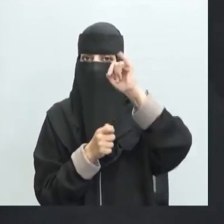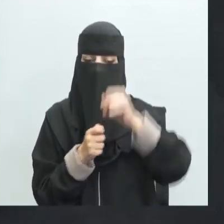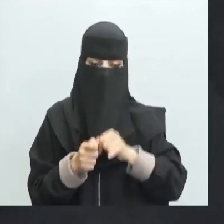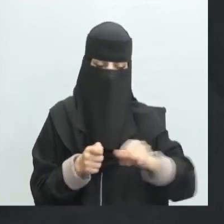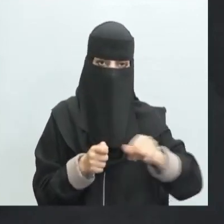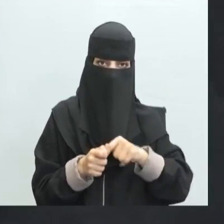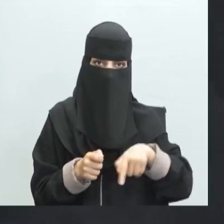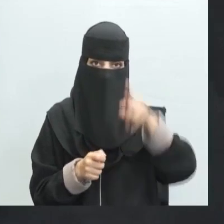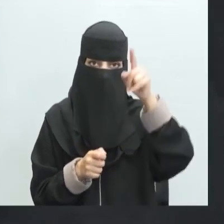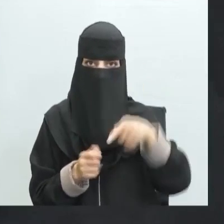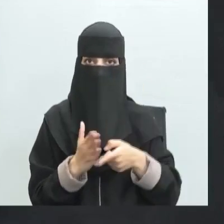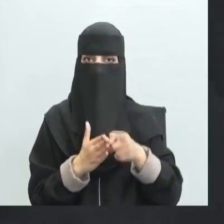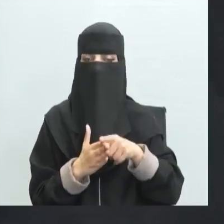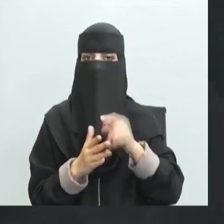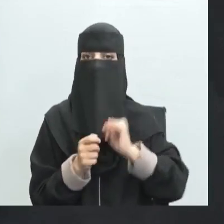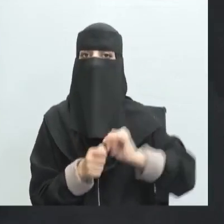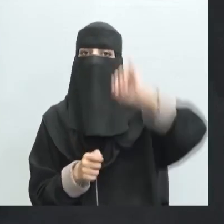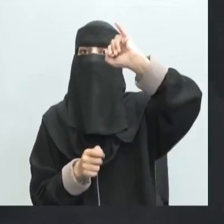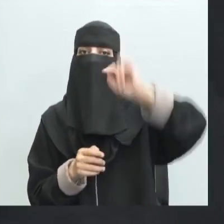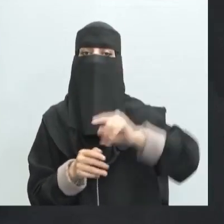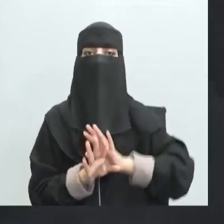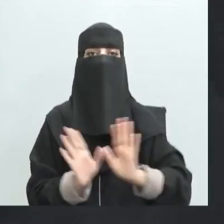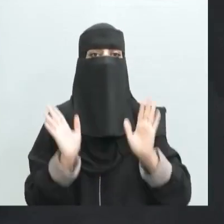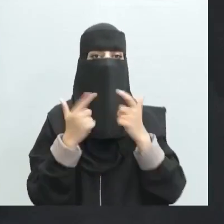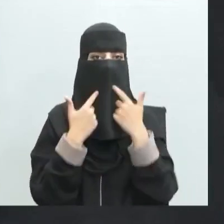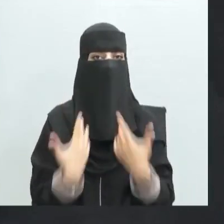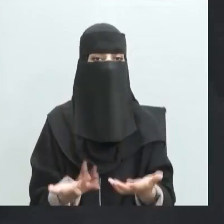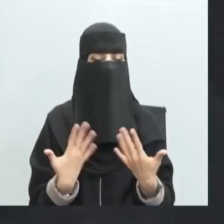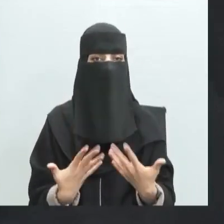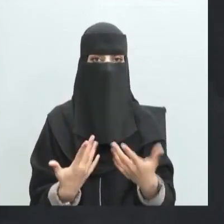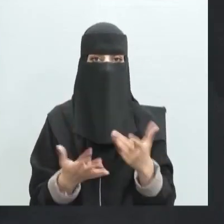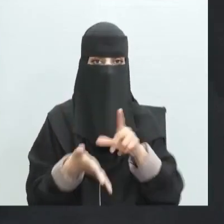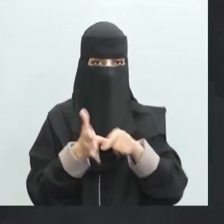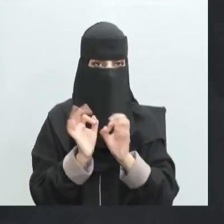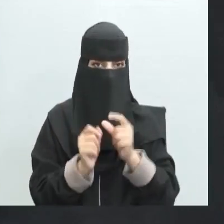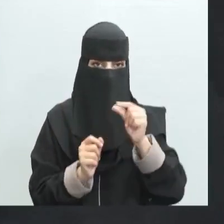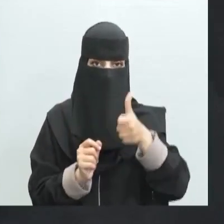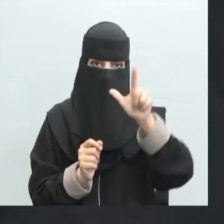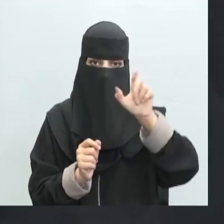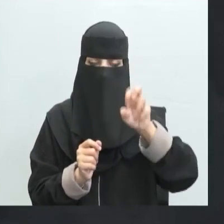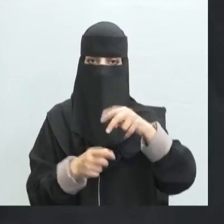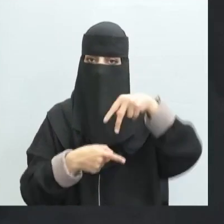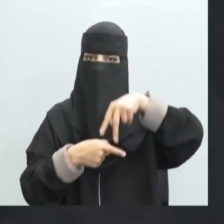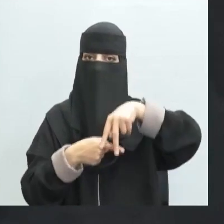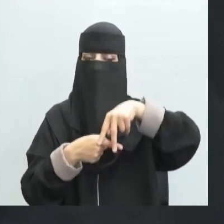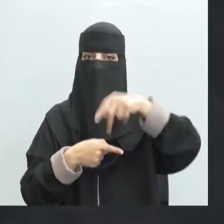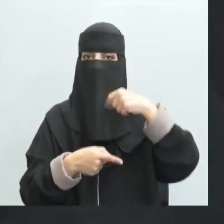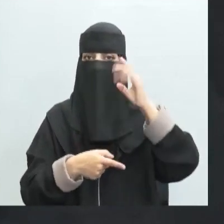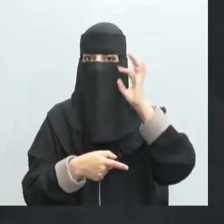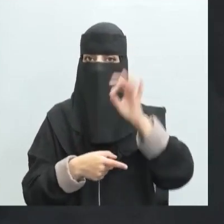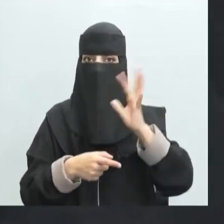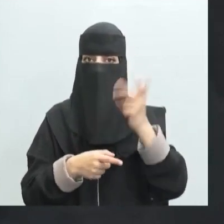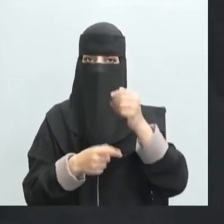بيني وبين البنايه اني اعرف ارتفاع هذه البنايه باستخدام ايش باستخدام الدوال المثلثيه ممكن انا اعرف